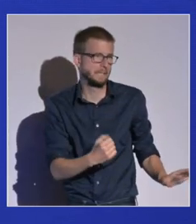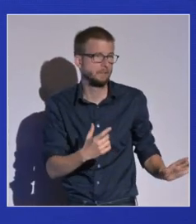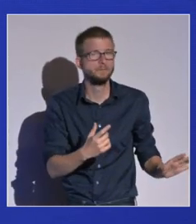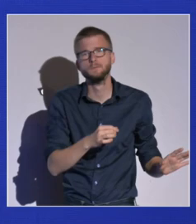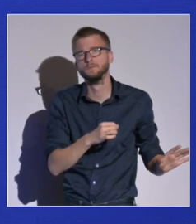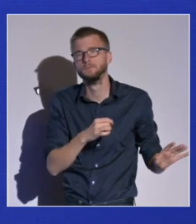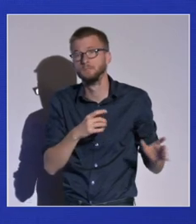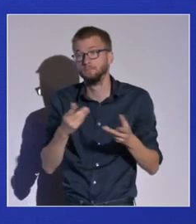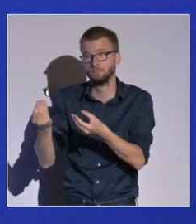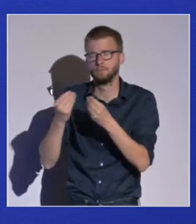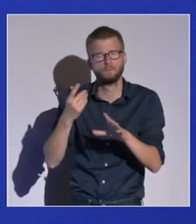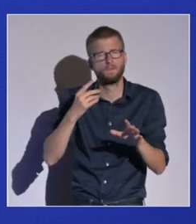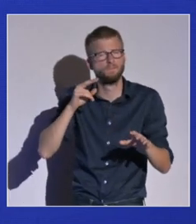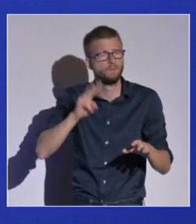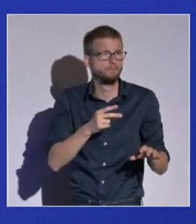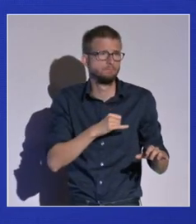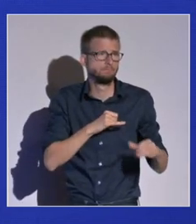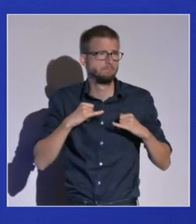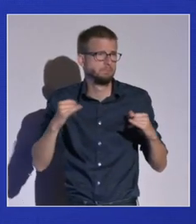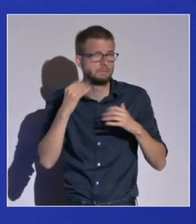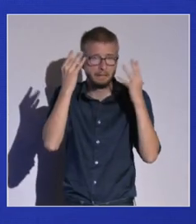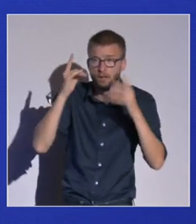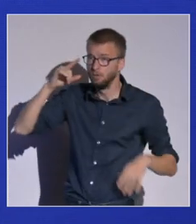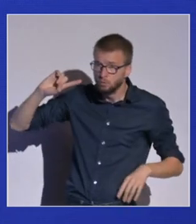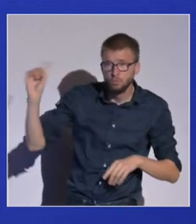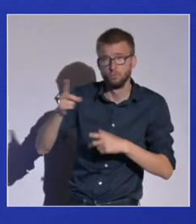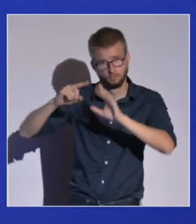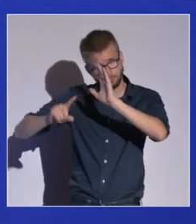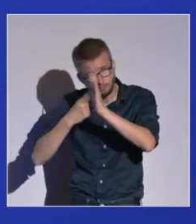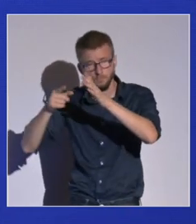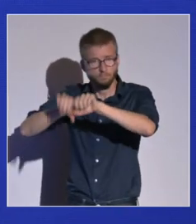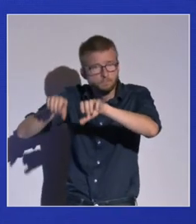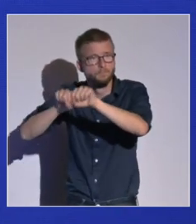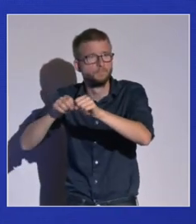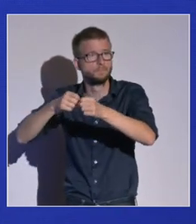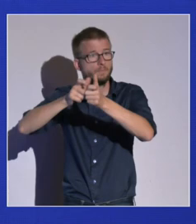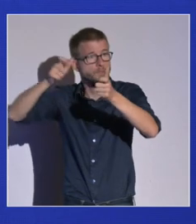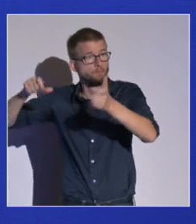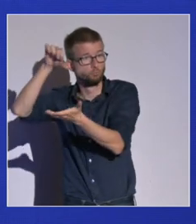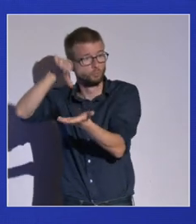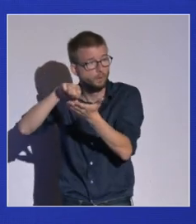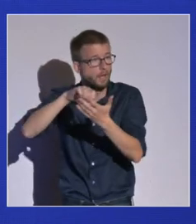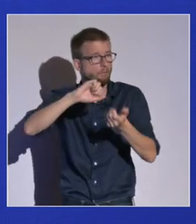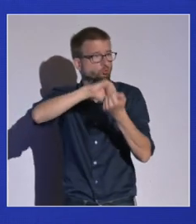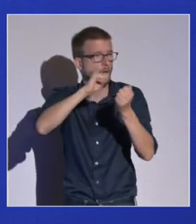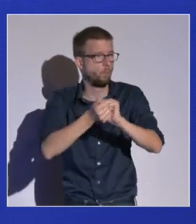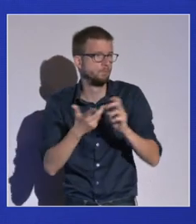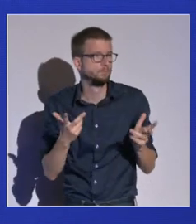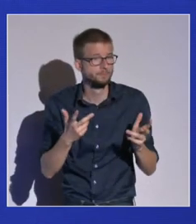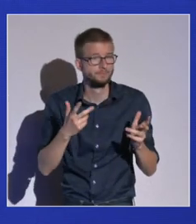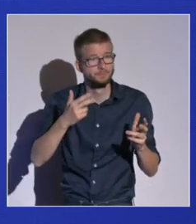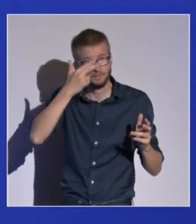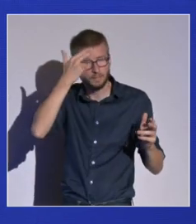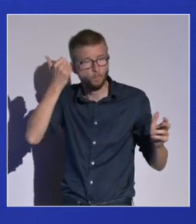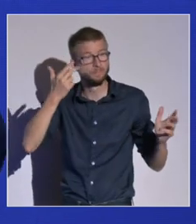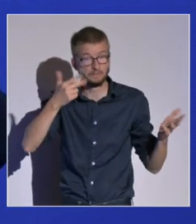infiniment plus inquiétant. Tous les autres relancent des centrales à charbon. Vous entendez ça ? On vous raconte,